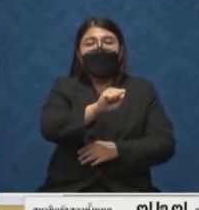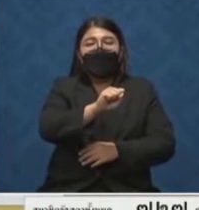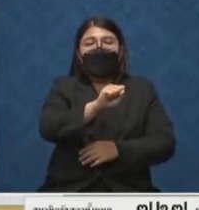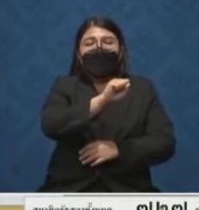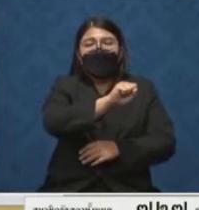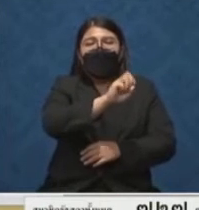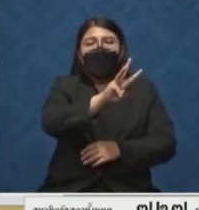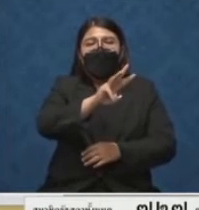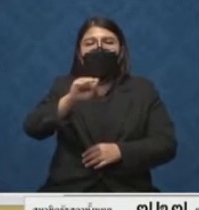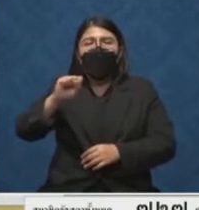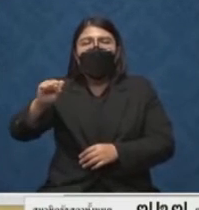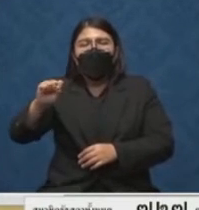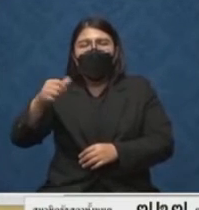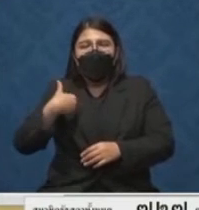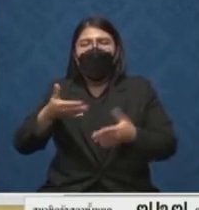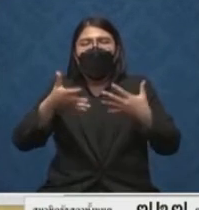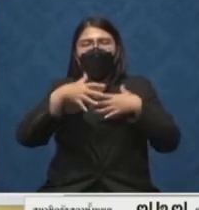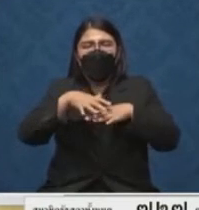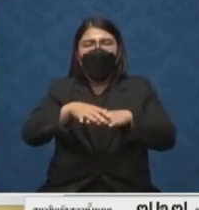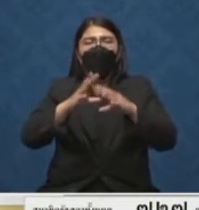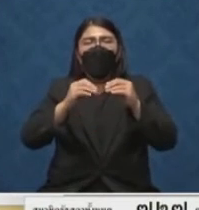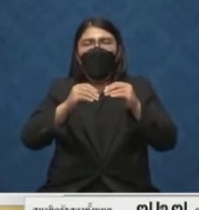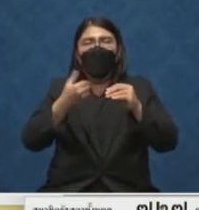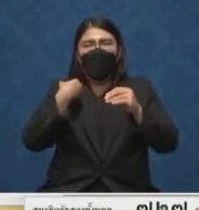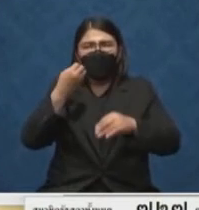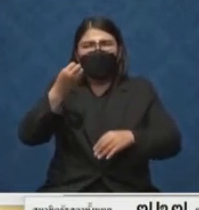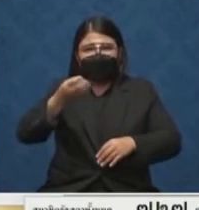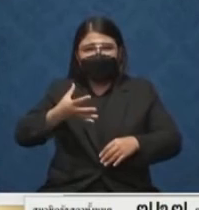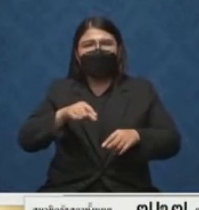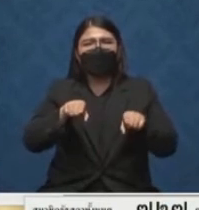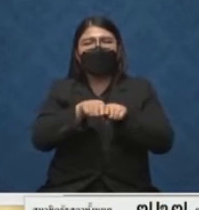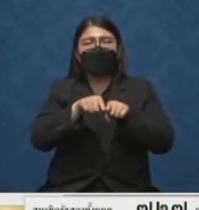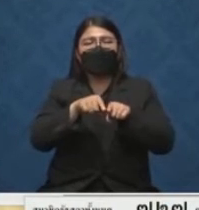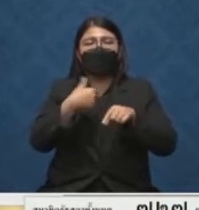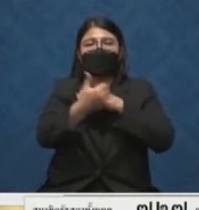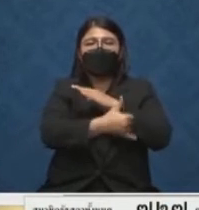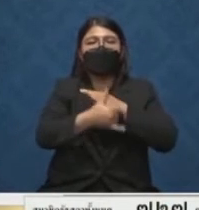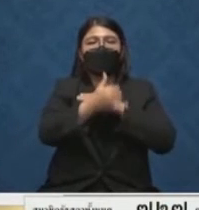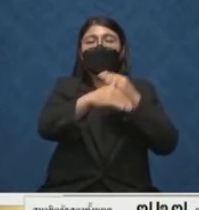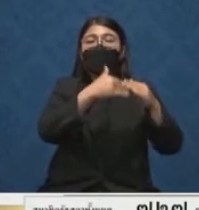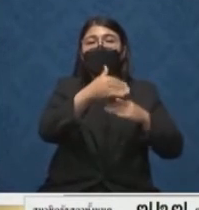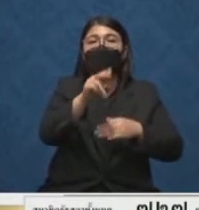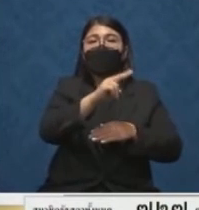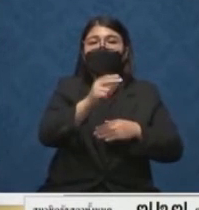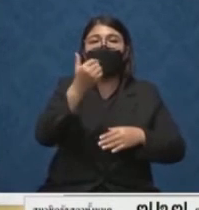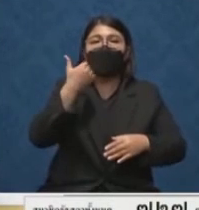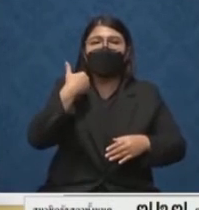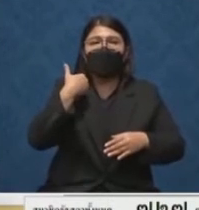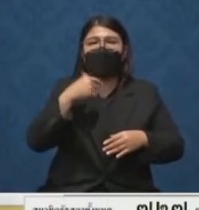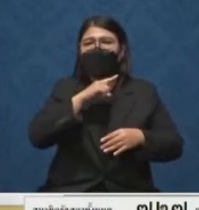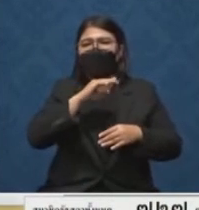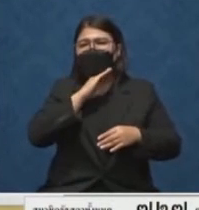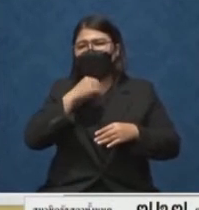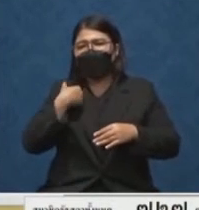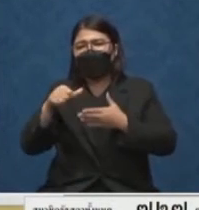3 ก็เยอะ อย่มากพสคเหมือนประเทศทพัฒนาแล้ใช้กันเป็นแบบนี้ เราไมสามารถแ้อะไร